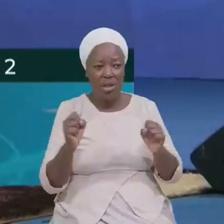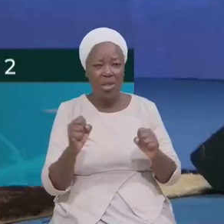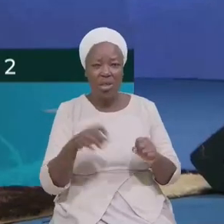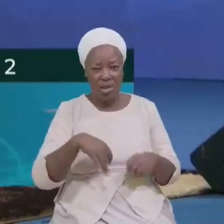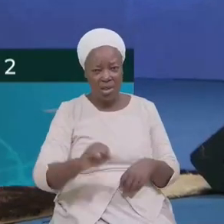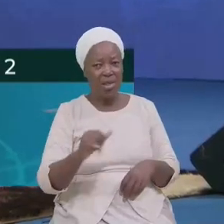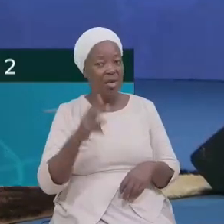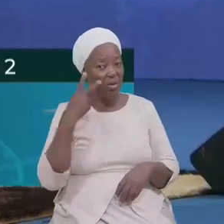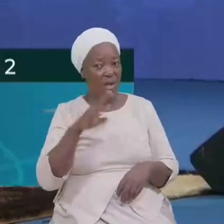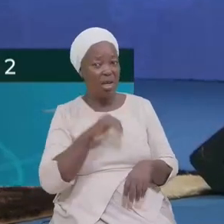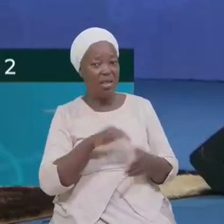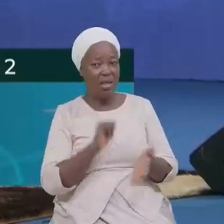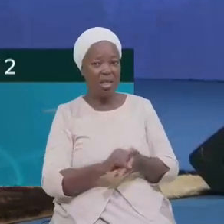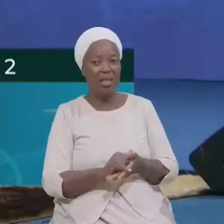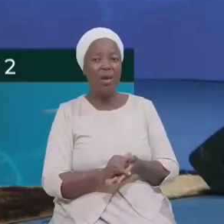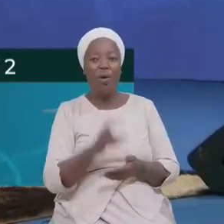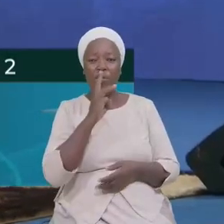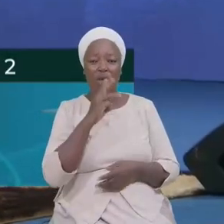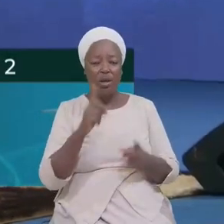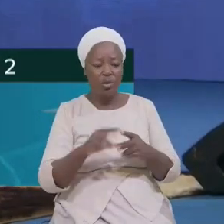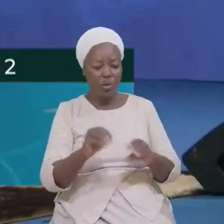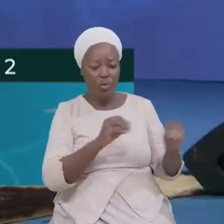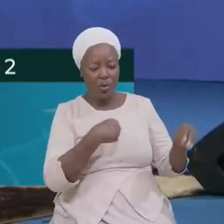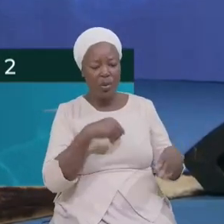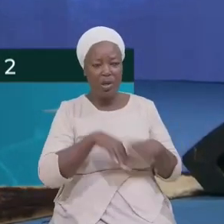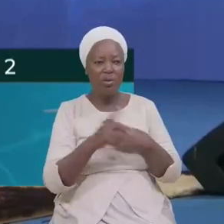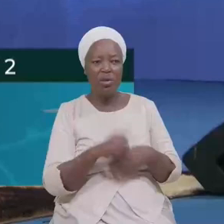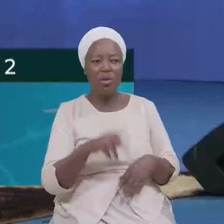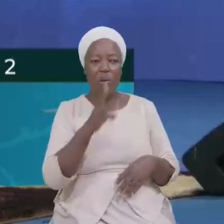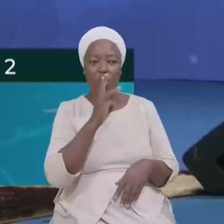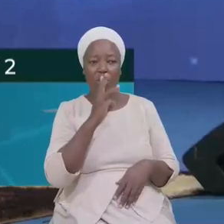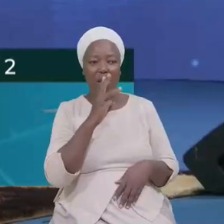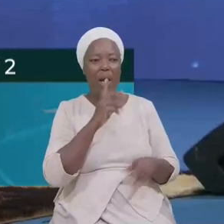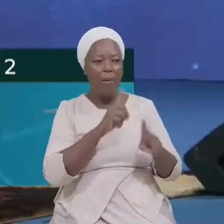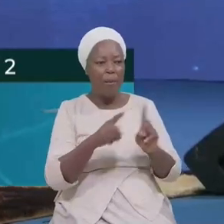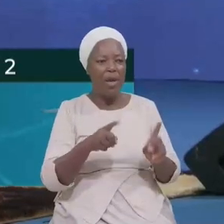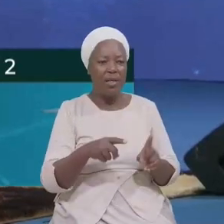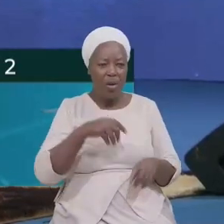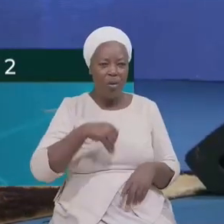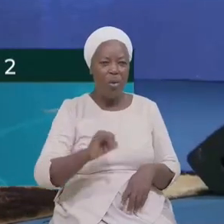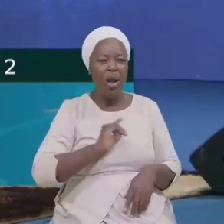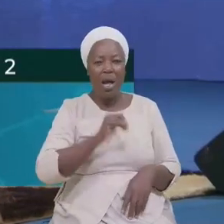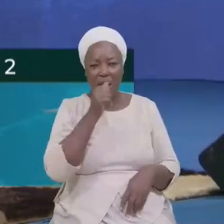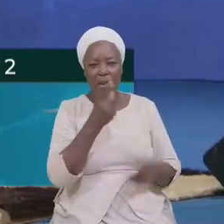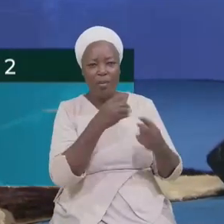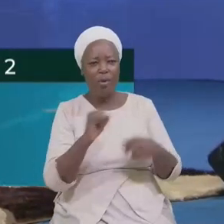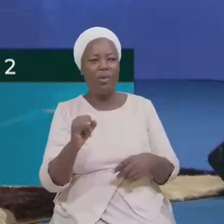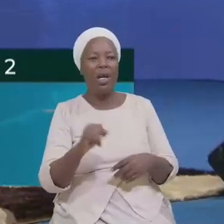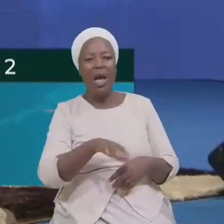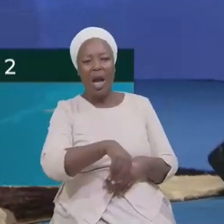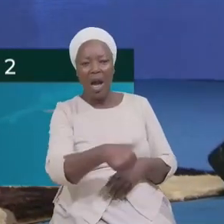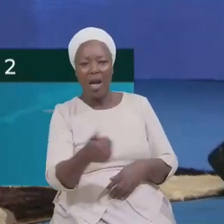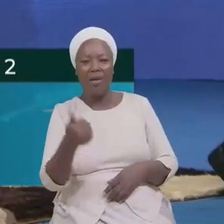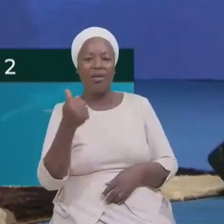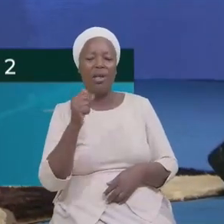je n'ai personne pour me jeter dans la piscine. » Quand l'eau est agitée, vous voyez, il pense toujours